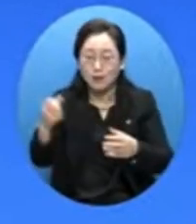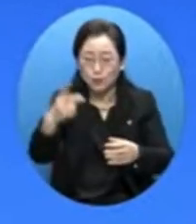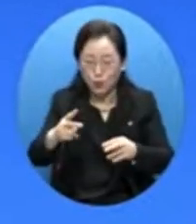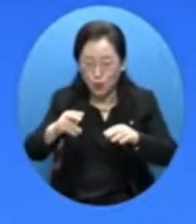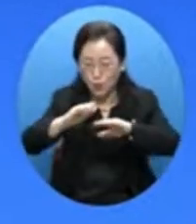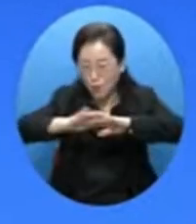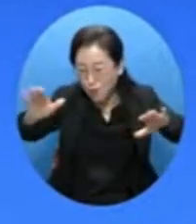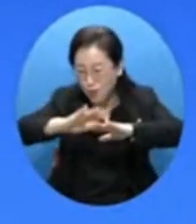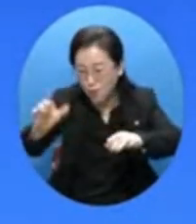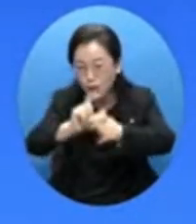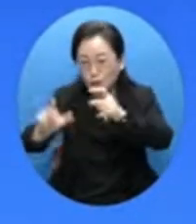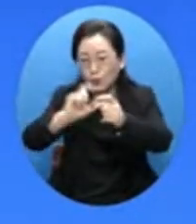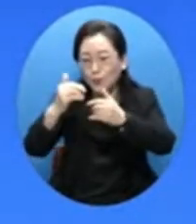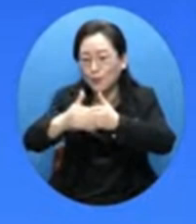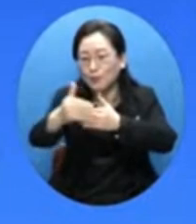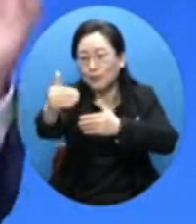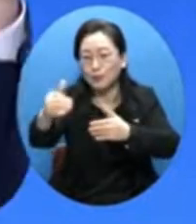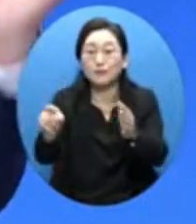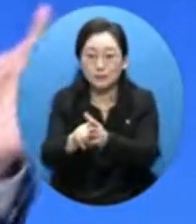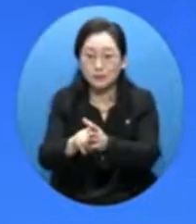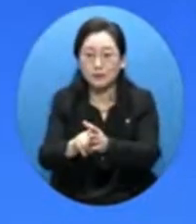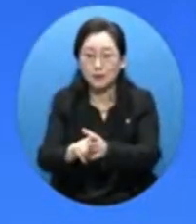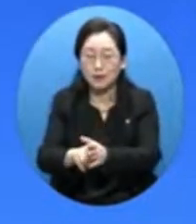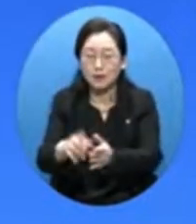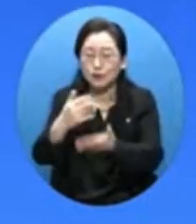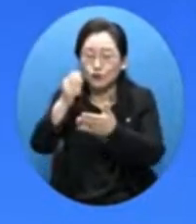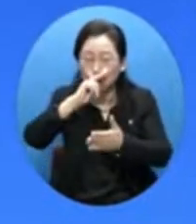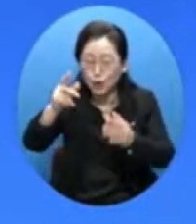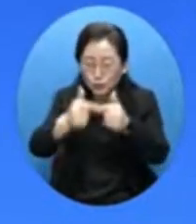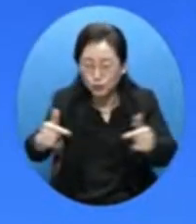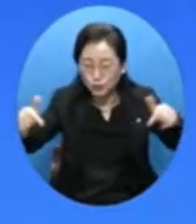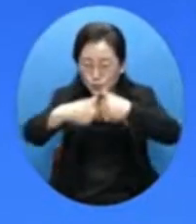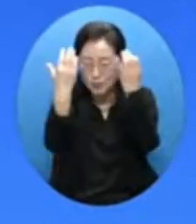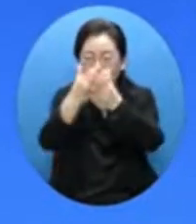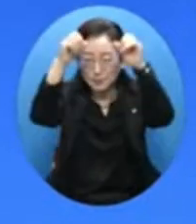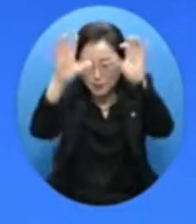깔게 만들어 주실 것입니다. 주여 같은 붕이 우리 모두에게